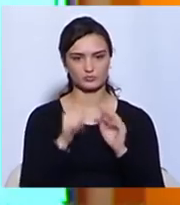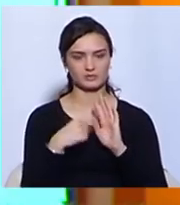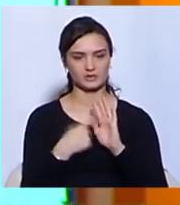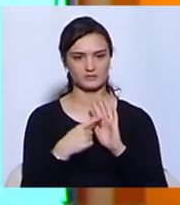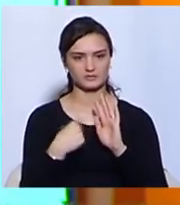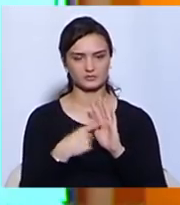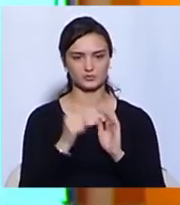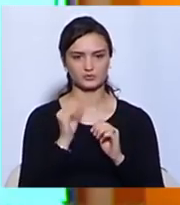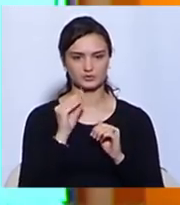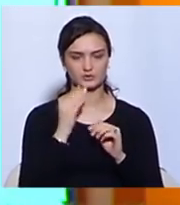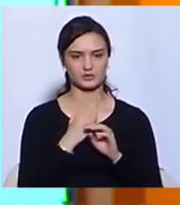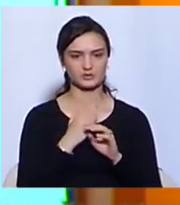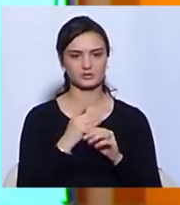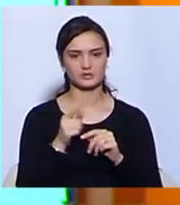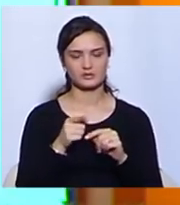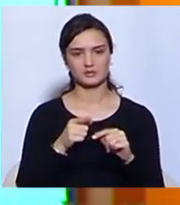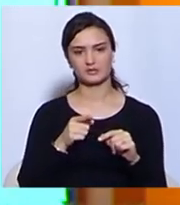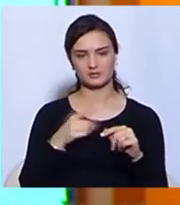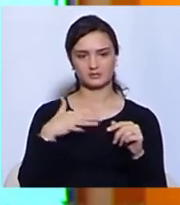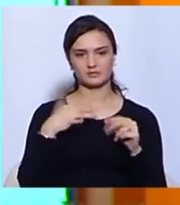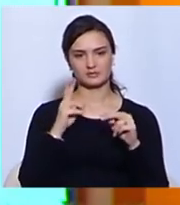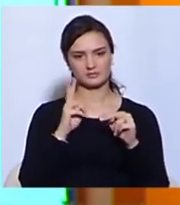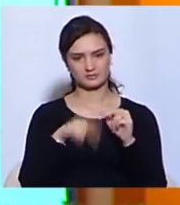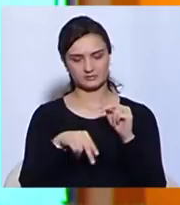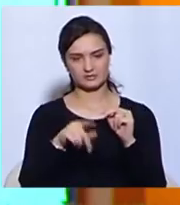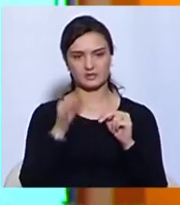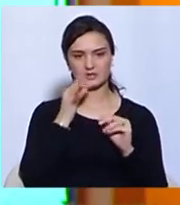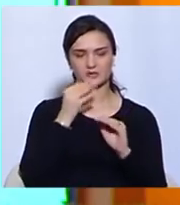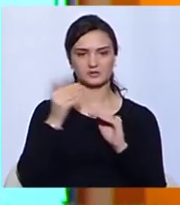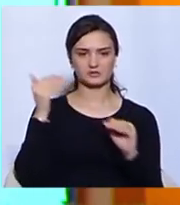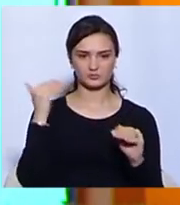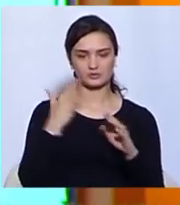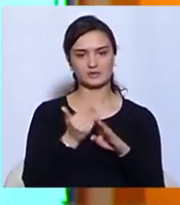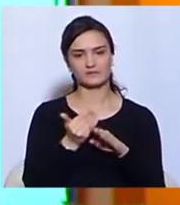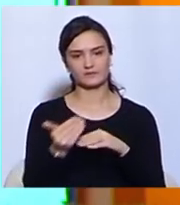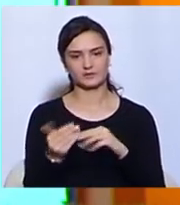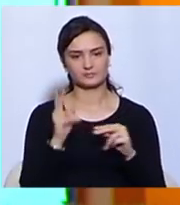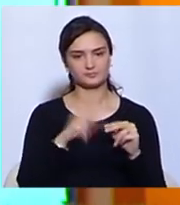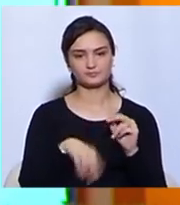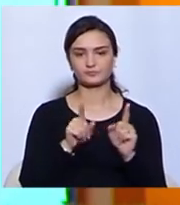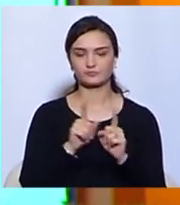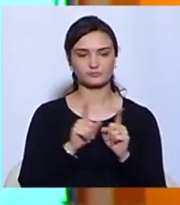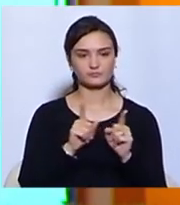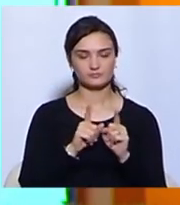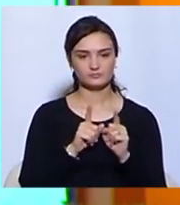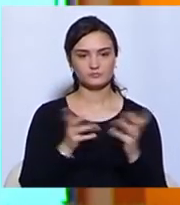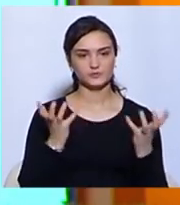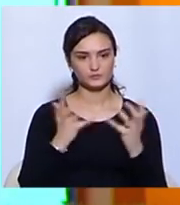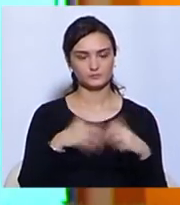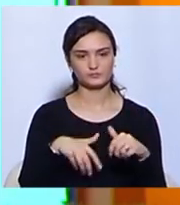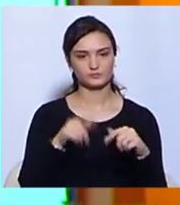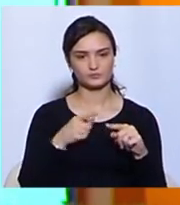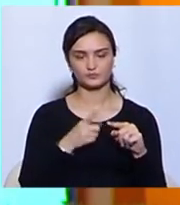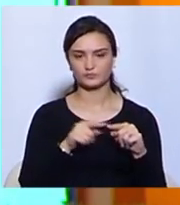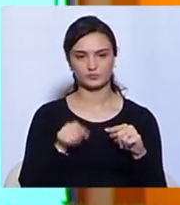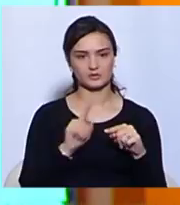კითხვას, როდესაც დგება მენოპაუზა, არ აქვს მნიშვნელობა ეს ადრეულ ასაკშია თუ გვიანდელ ასაკში, ავტომატურად გულისხმობს